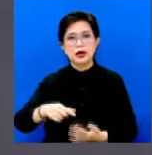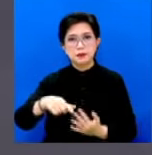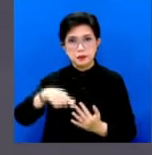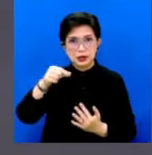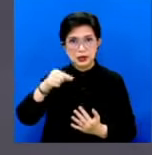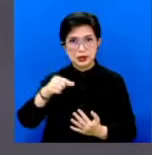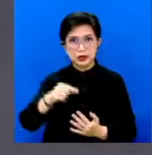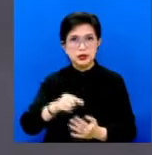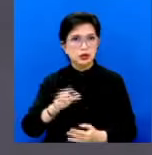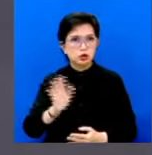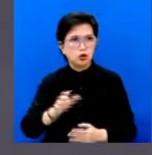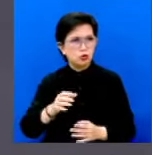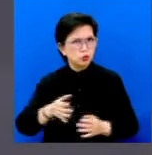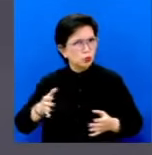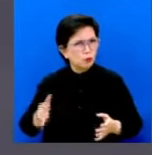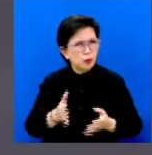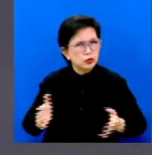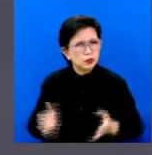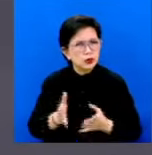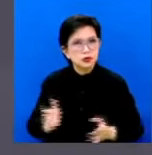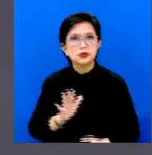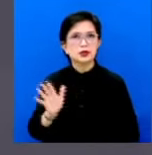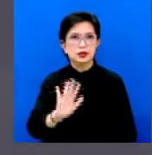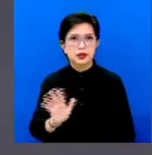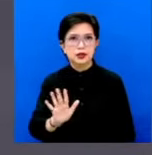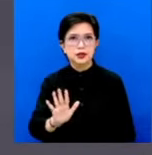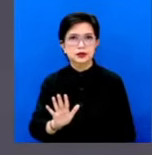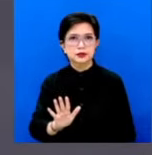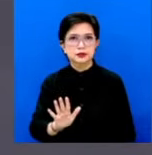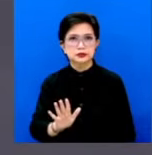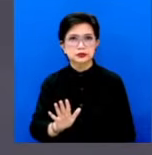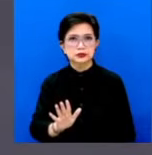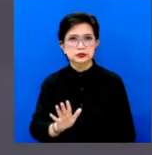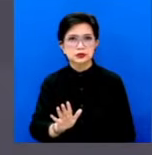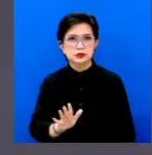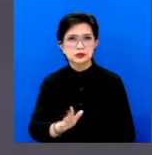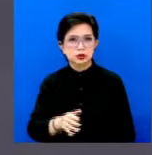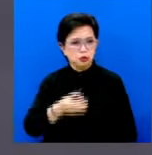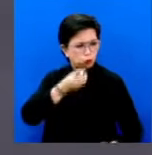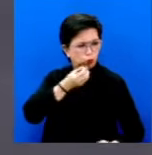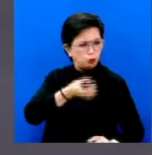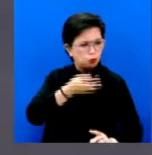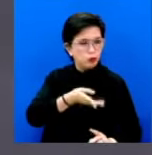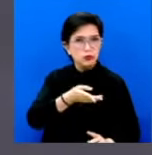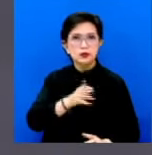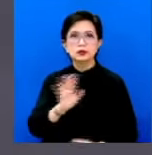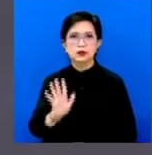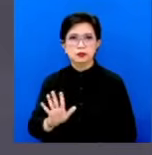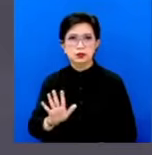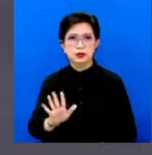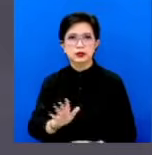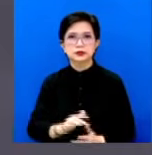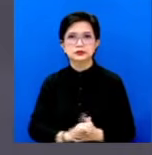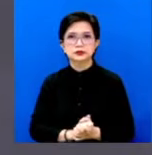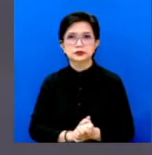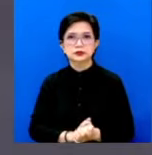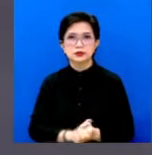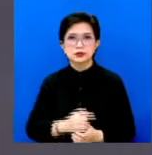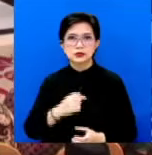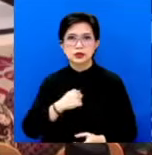ada pemaksaan, tanpa ada tekanan dari pihak manapun. Untuk itu, saya